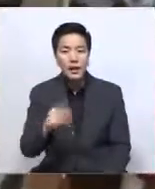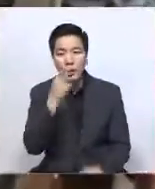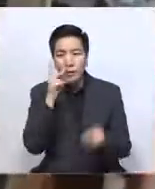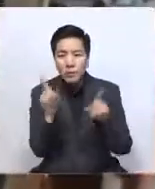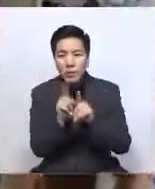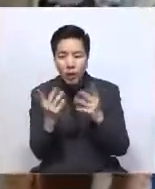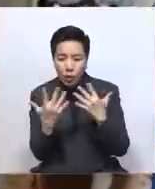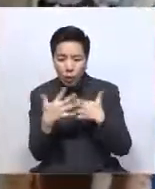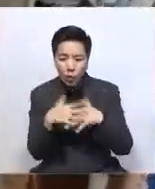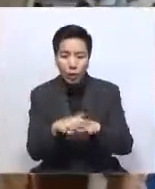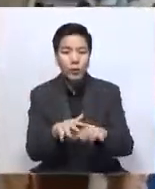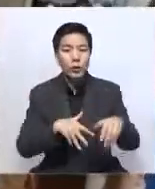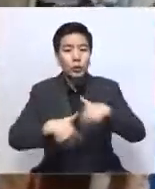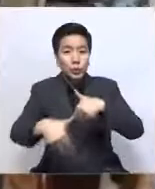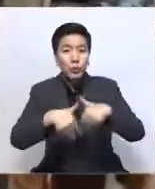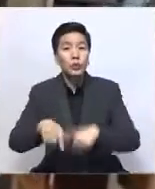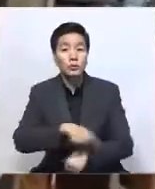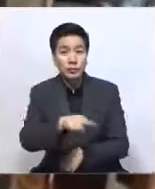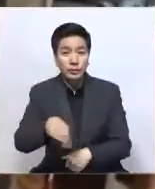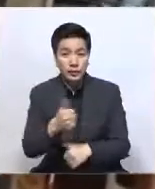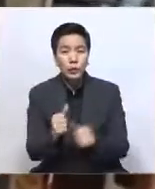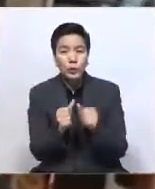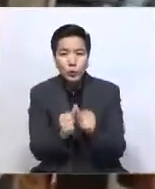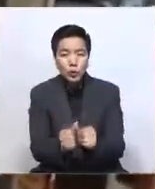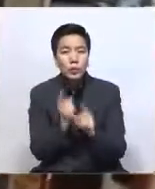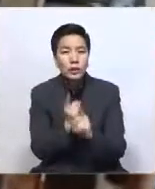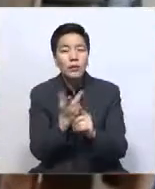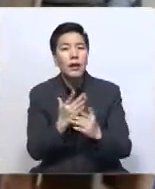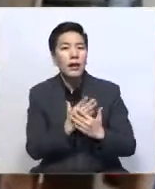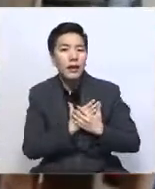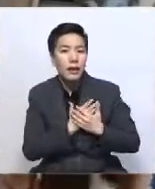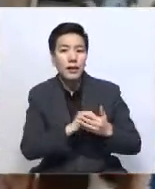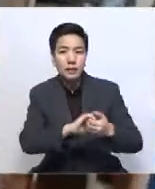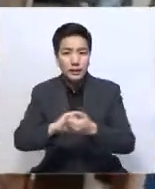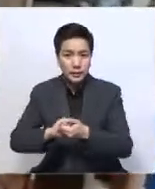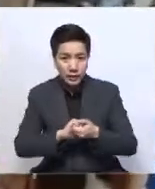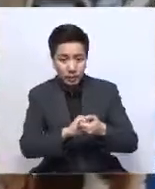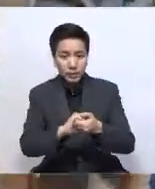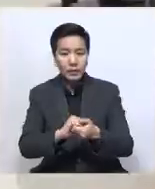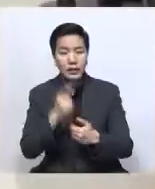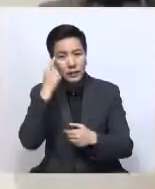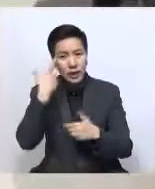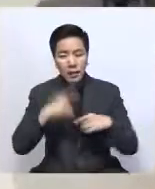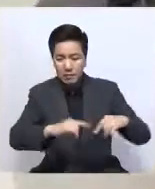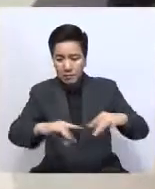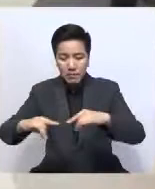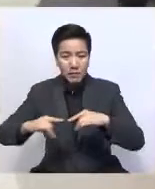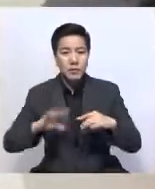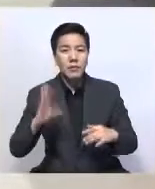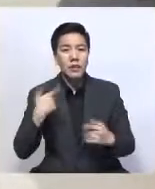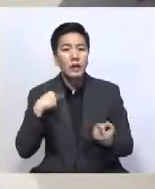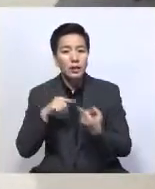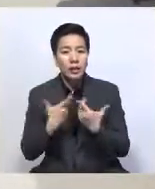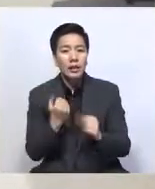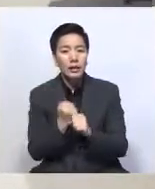เสมือนเบ้าล้อมที่ทำให้ชุมชนบ้านทรายขาวอยู่ในกรอบแห่งความรักความสามัคคีไร้ซึ่งความแตกแยกจนน